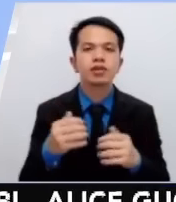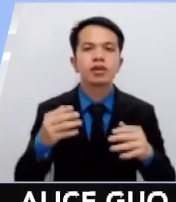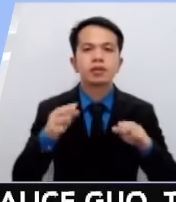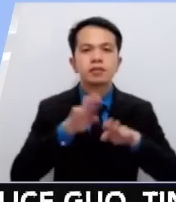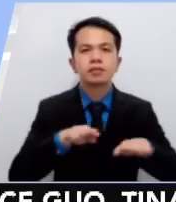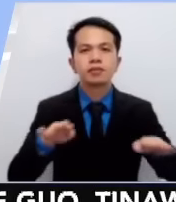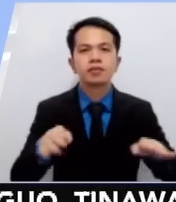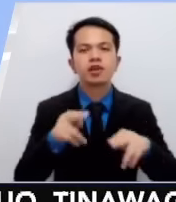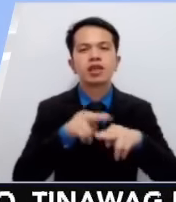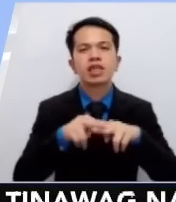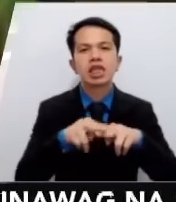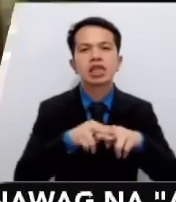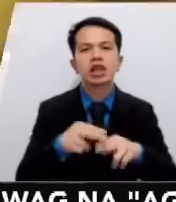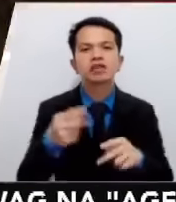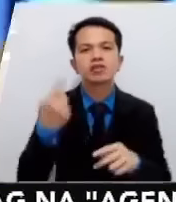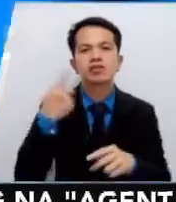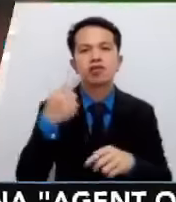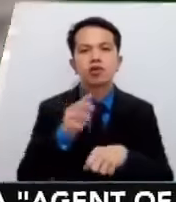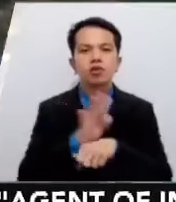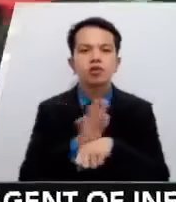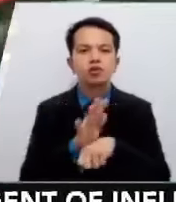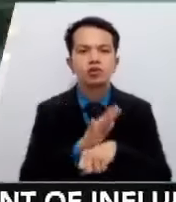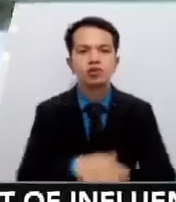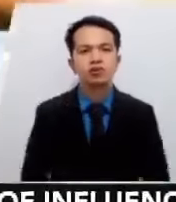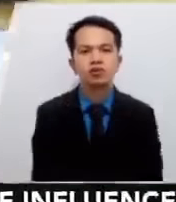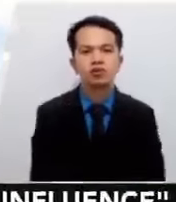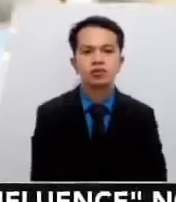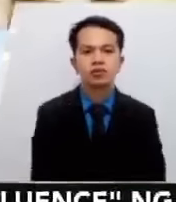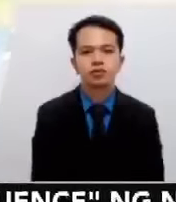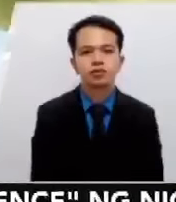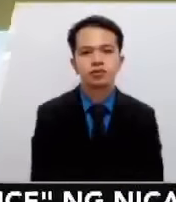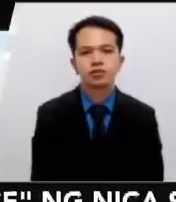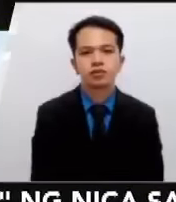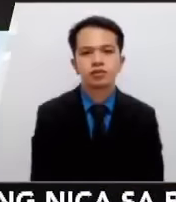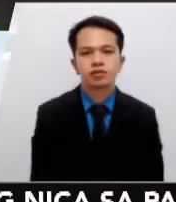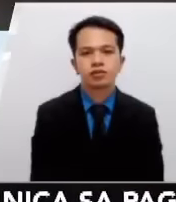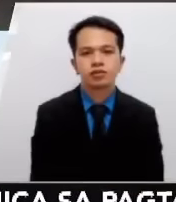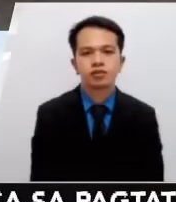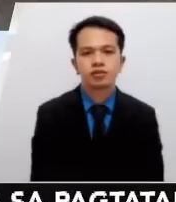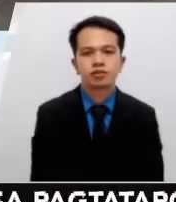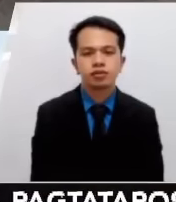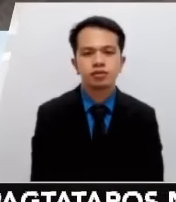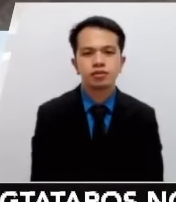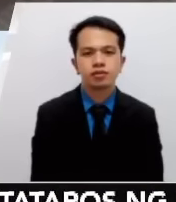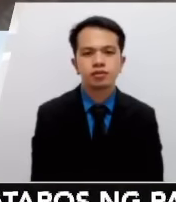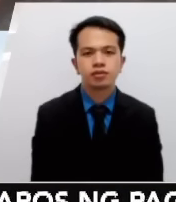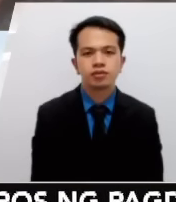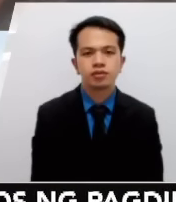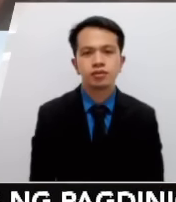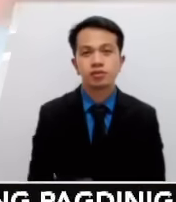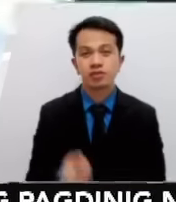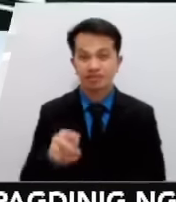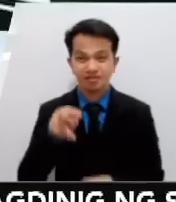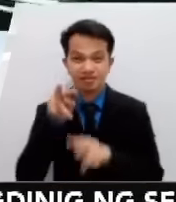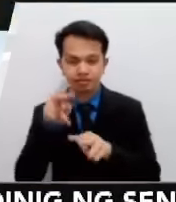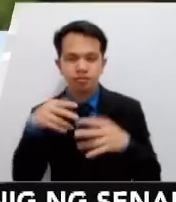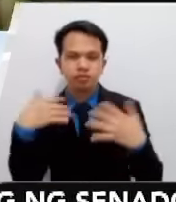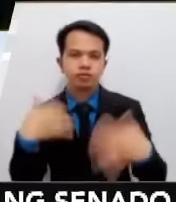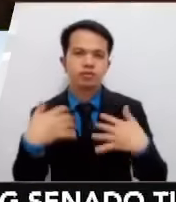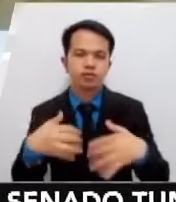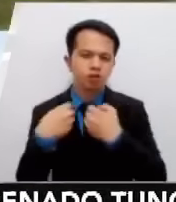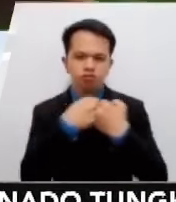GMA Prime. teaser pa lang, ma-aksyon at